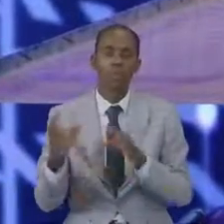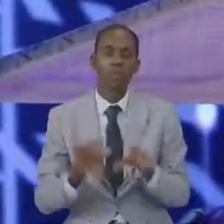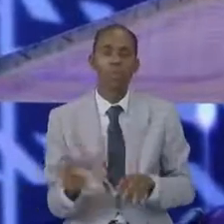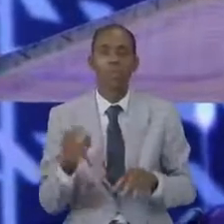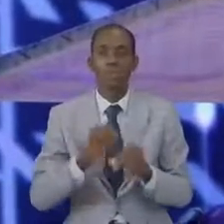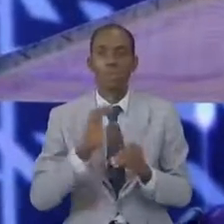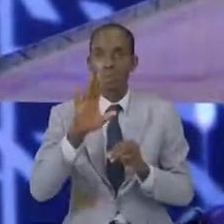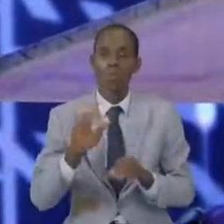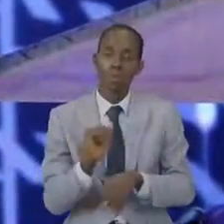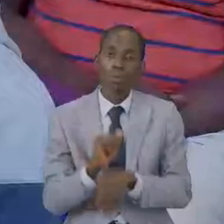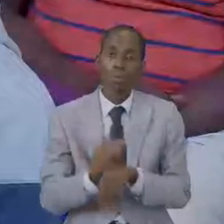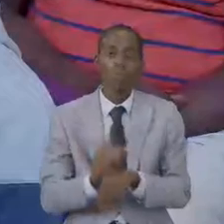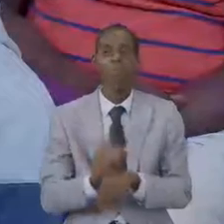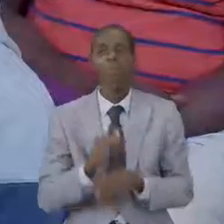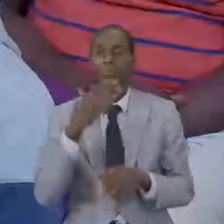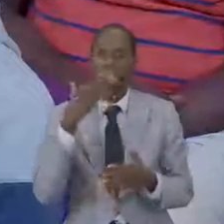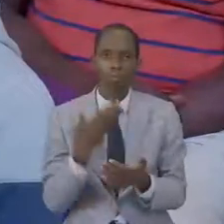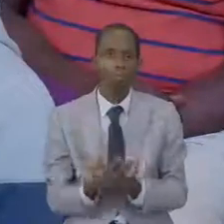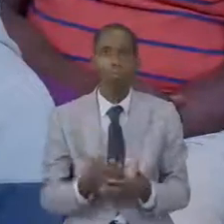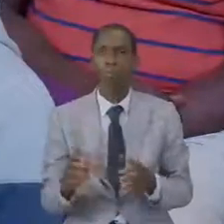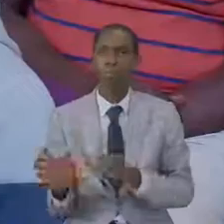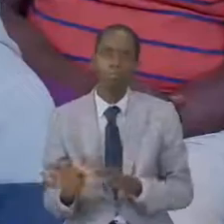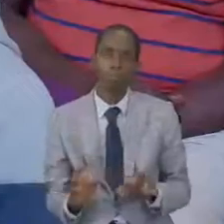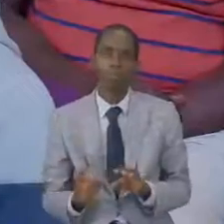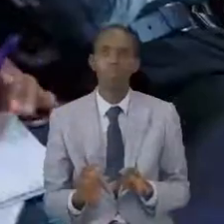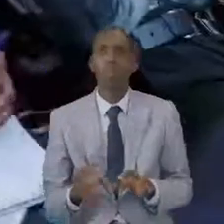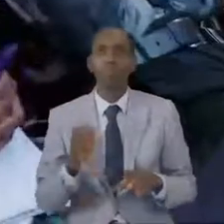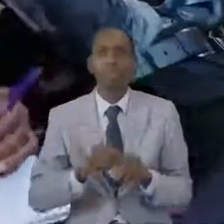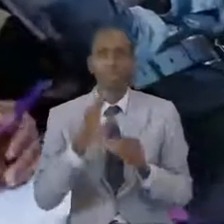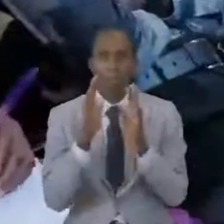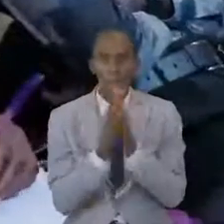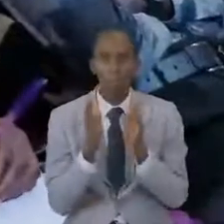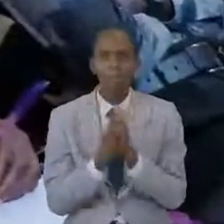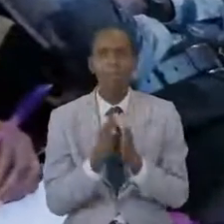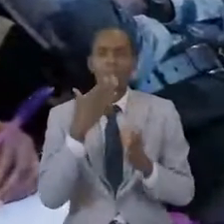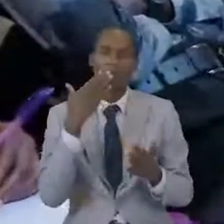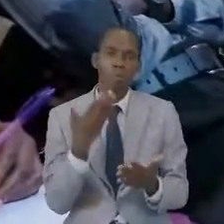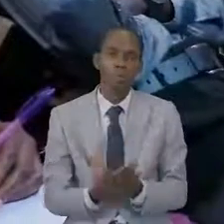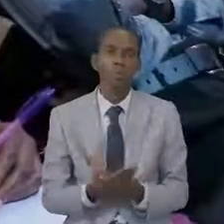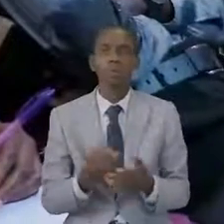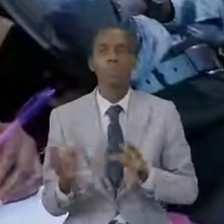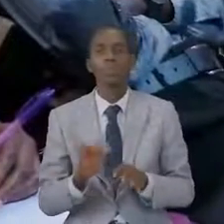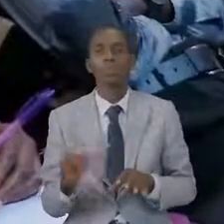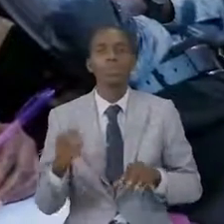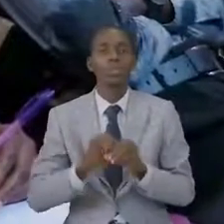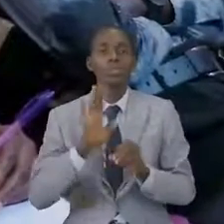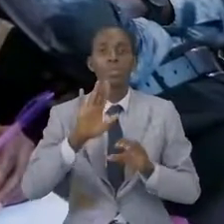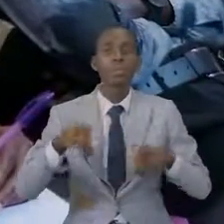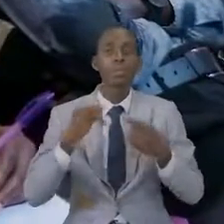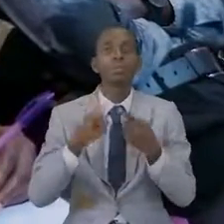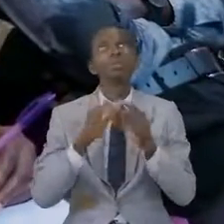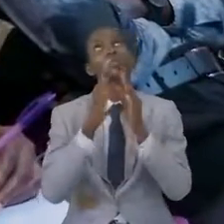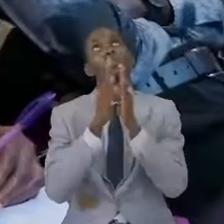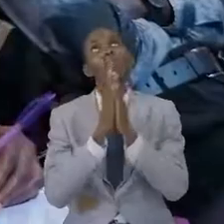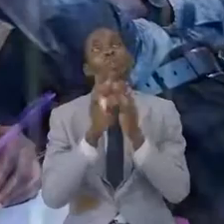engagement faisant le bien dans ta consécration faisant du bien dans ta prière faisant du bien sortir